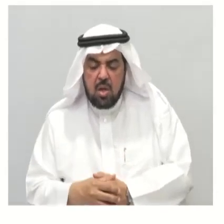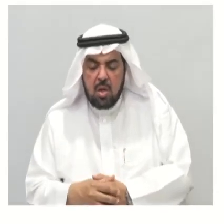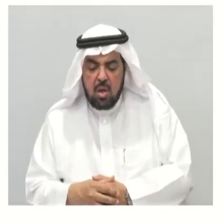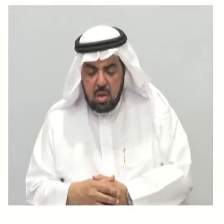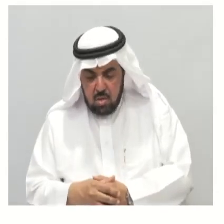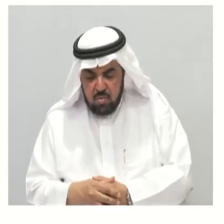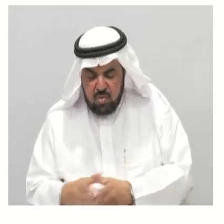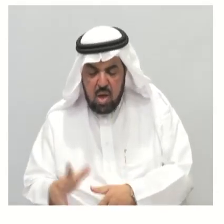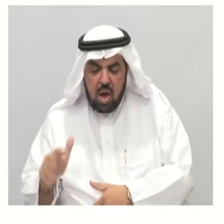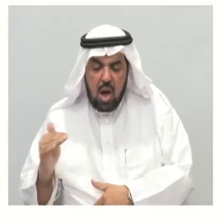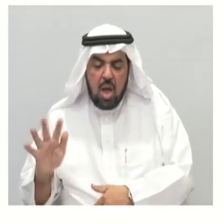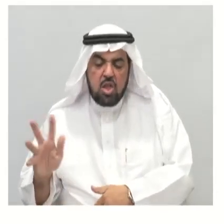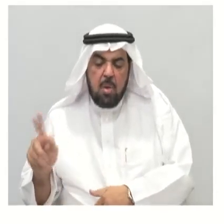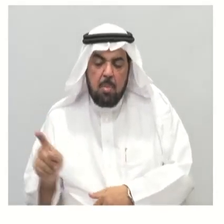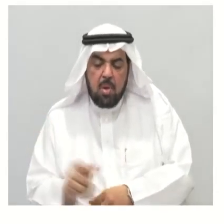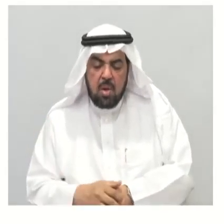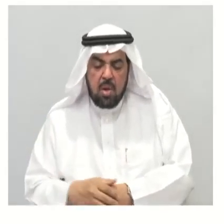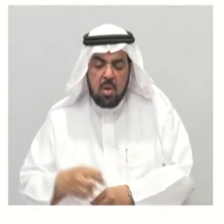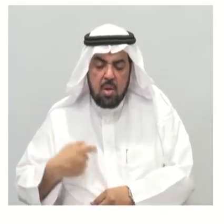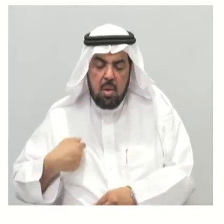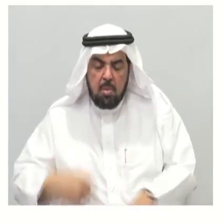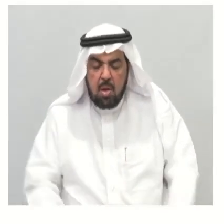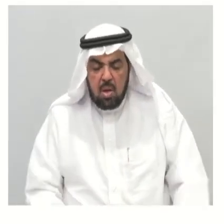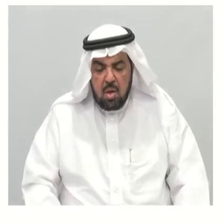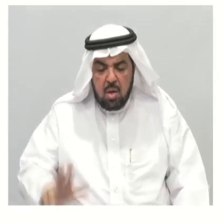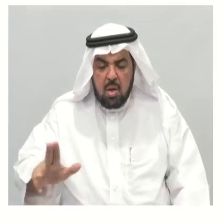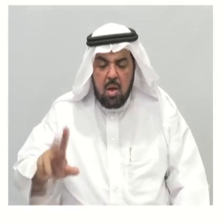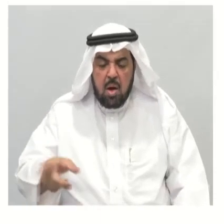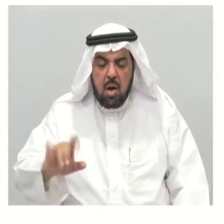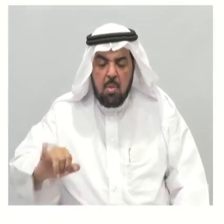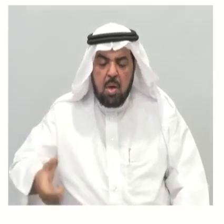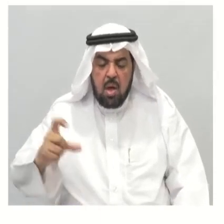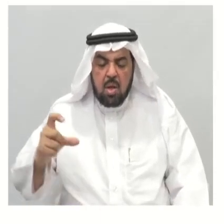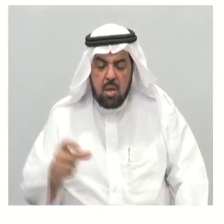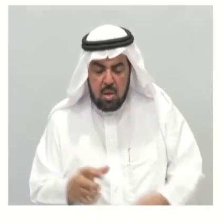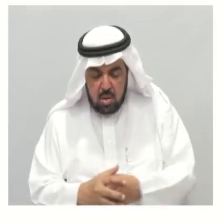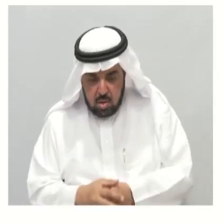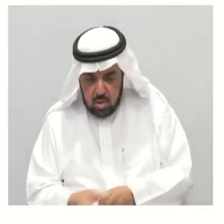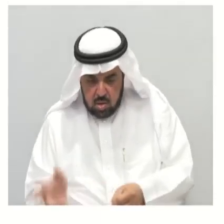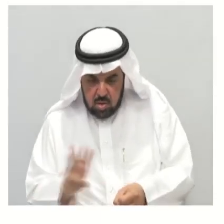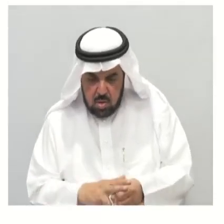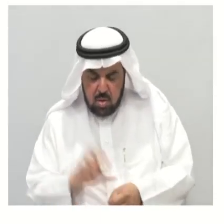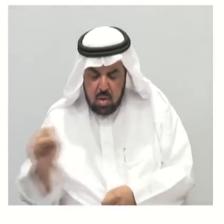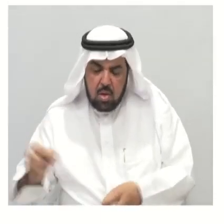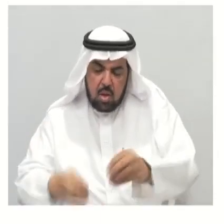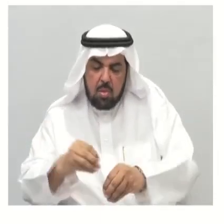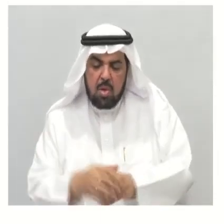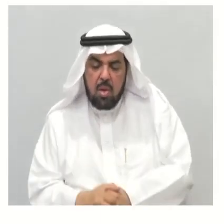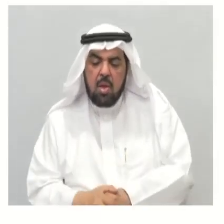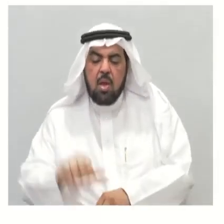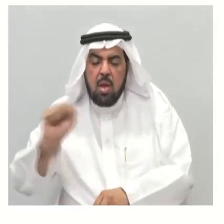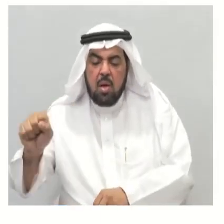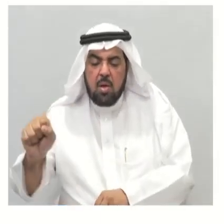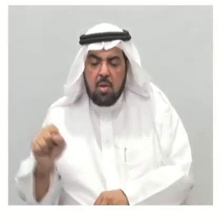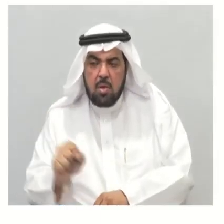حالة الخشب؟ ممتاز، إنها الرماد. إذن لنعيد، الخاصية الكيميائية هي